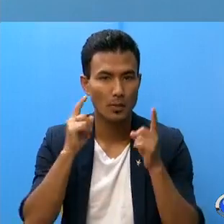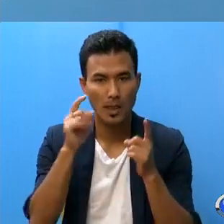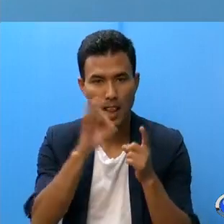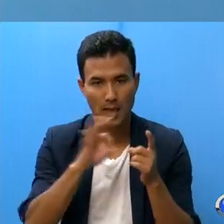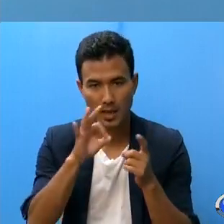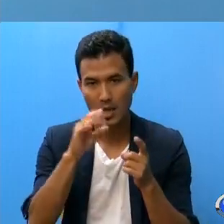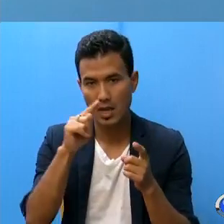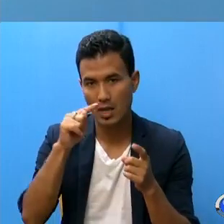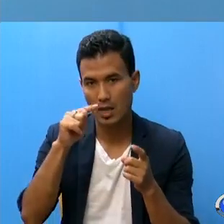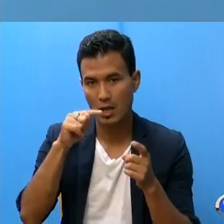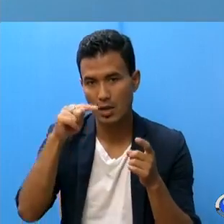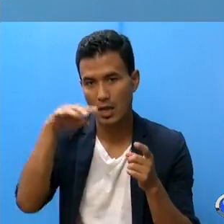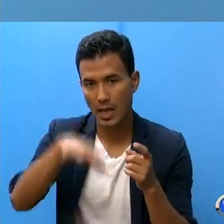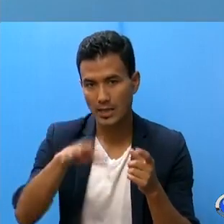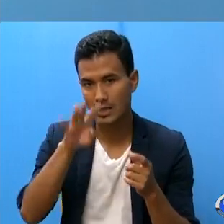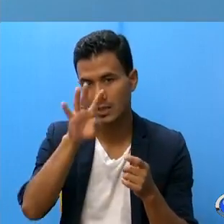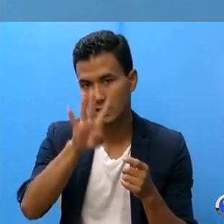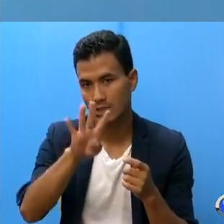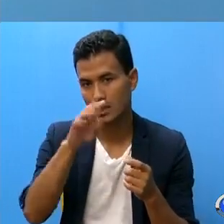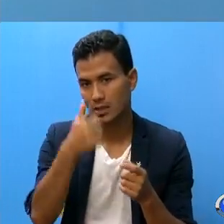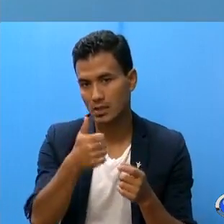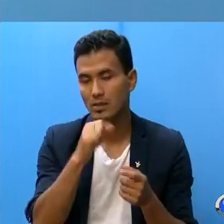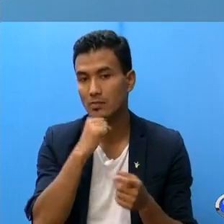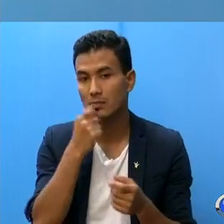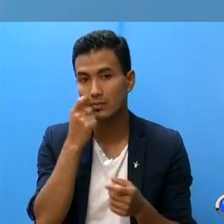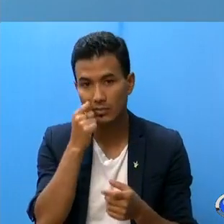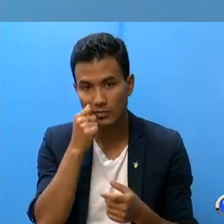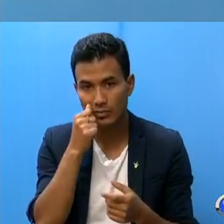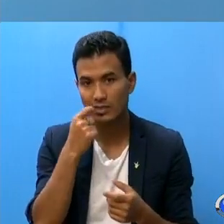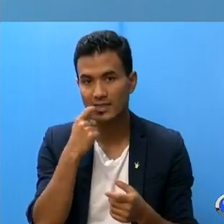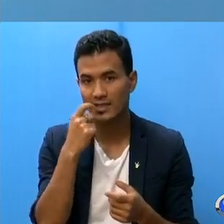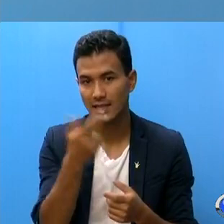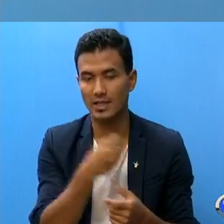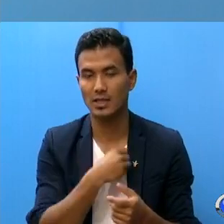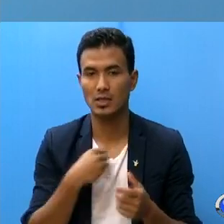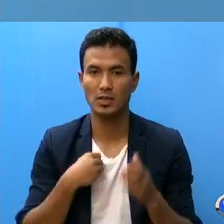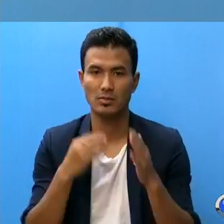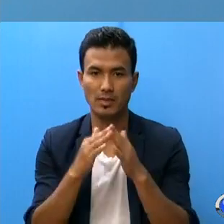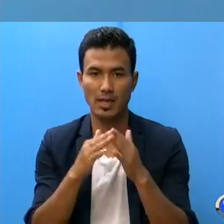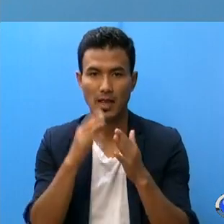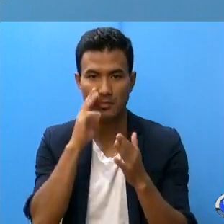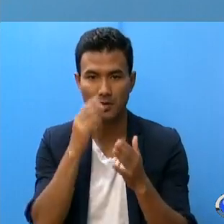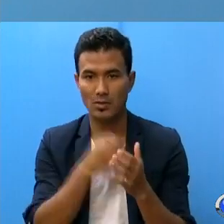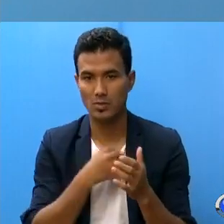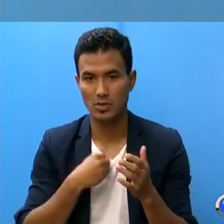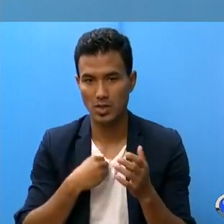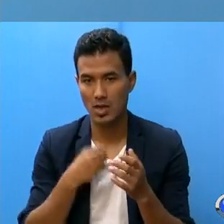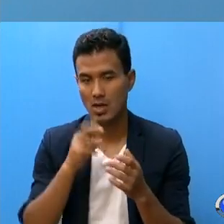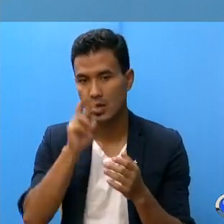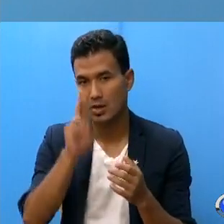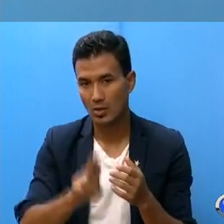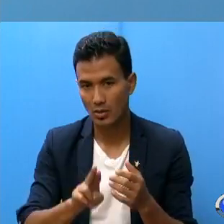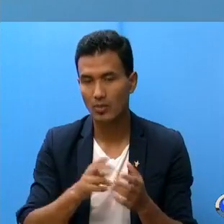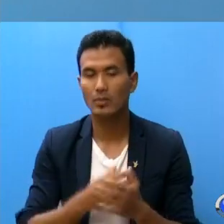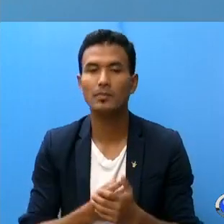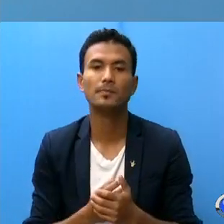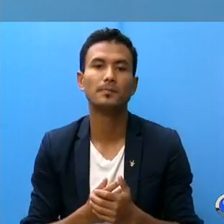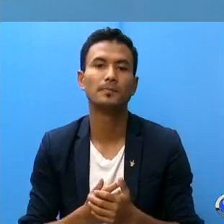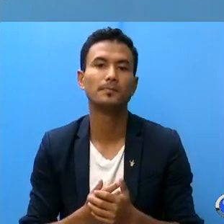नम्मर 4 कैला ली का 46 बर्षिय पूरुष सेती प्रादेशिक अस्पताल मा उपचार रहे को